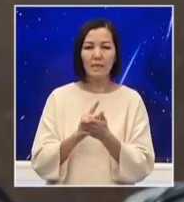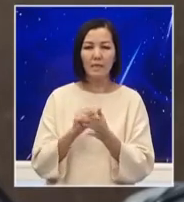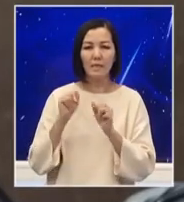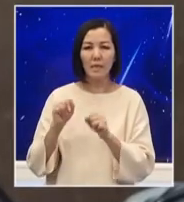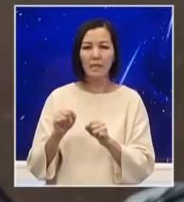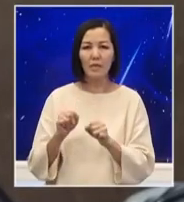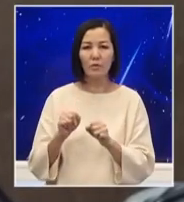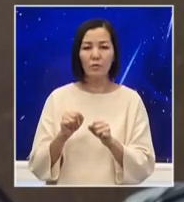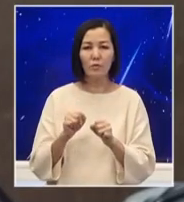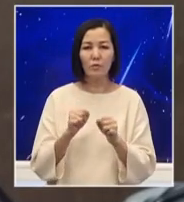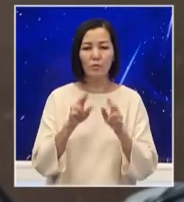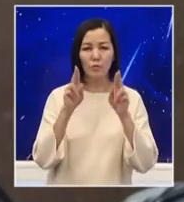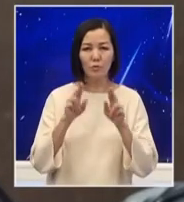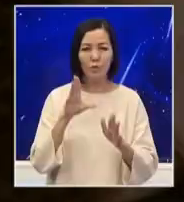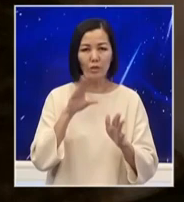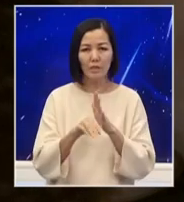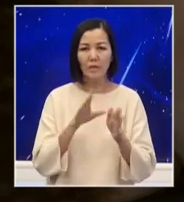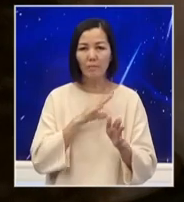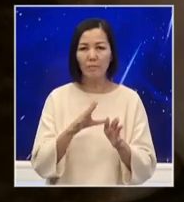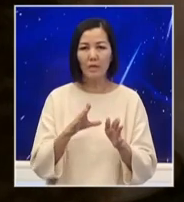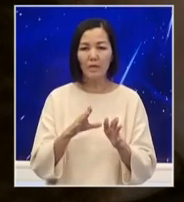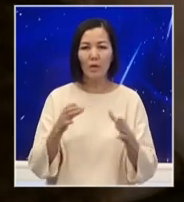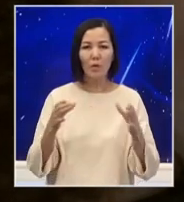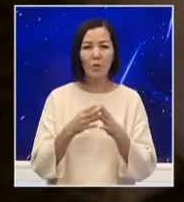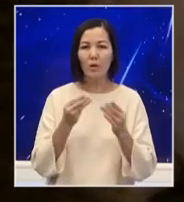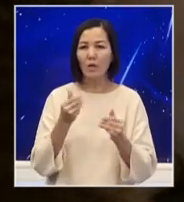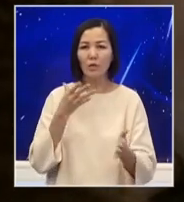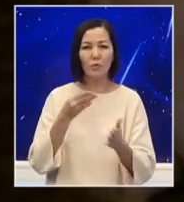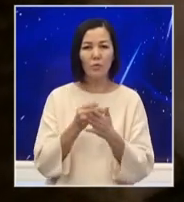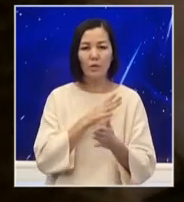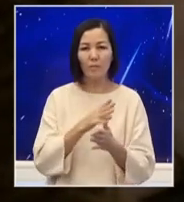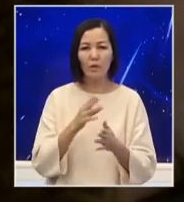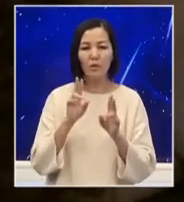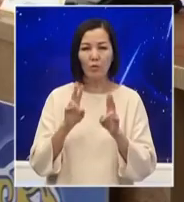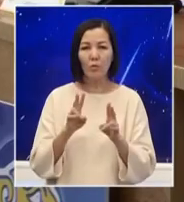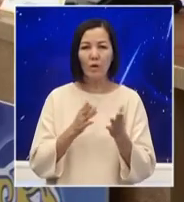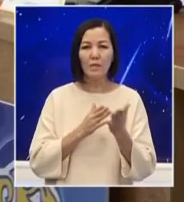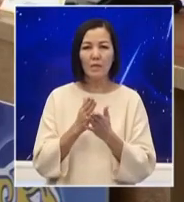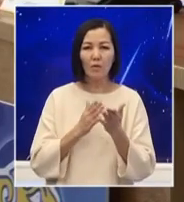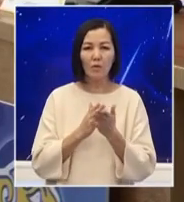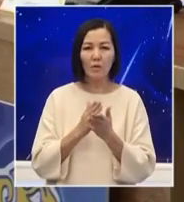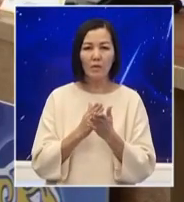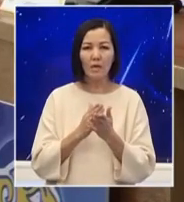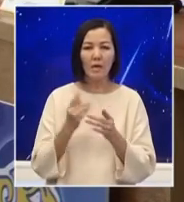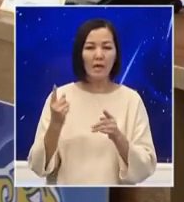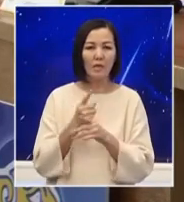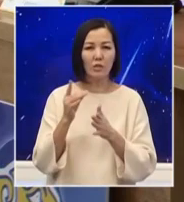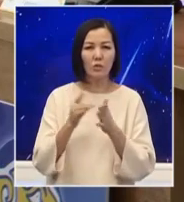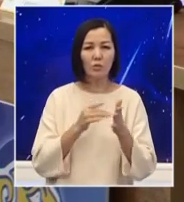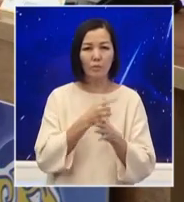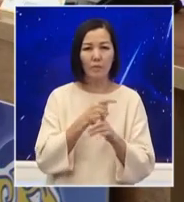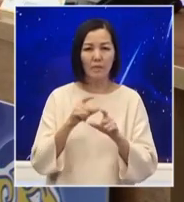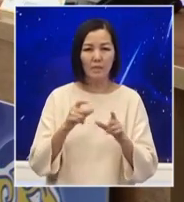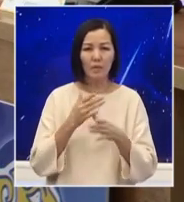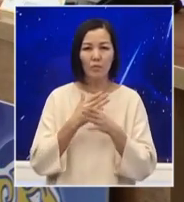медициналық сақтандыру жүйесіне енбепті. Олар арнайы қорға ешқандай төлем жасамаған. Десе де сала өкілдері оларға алғашқы